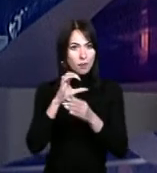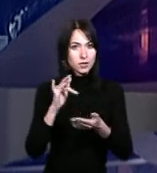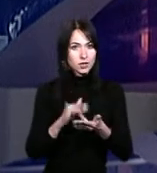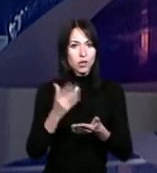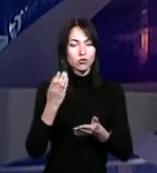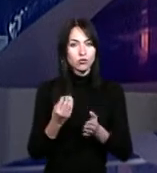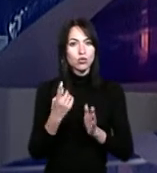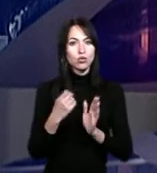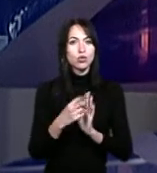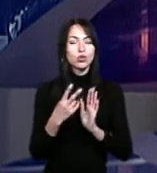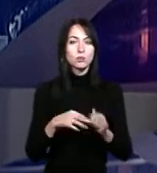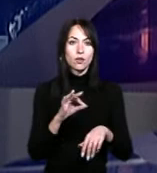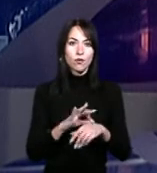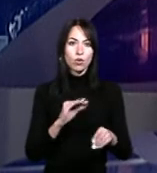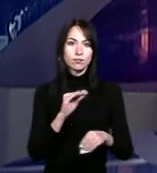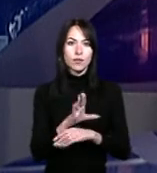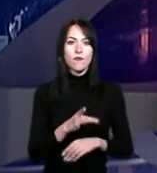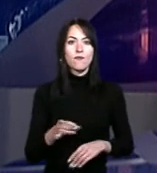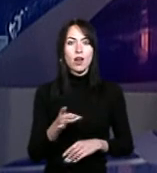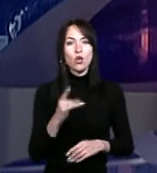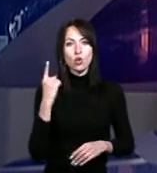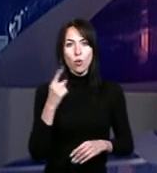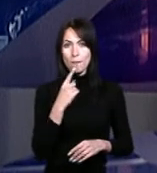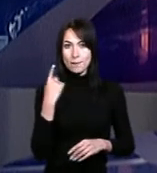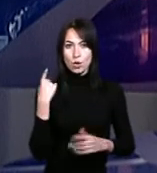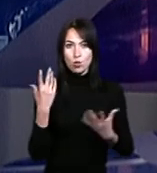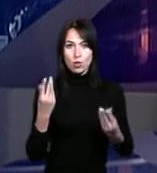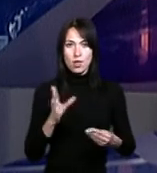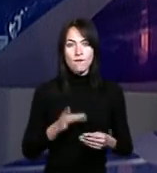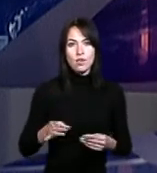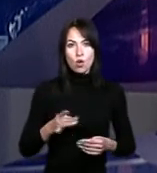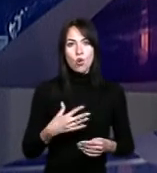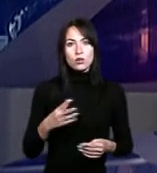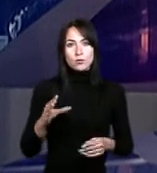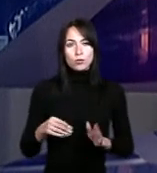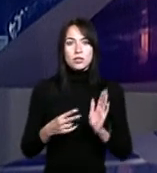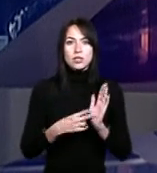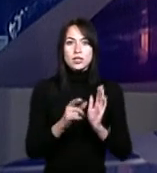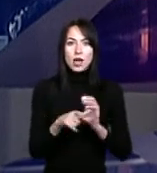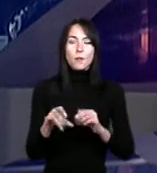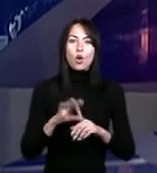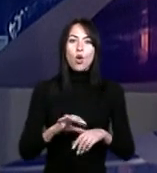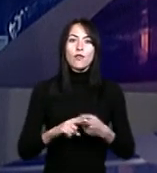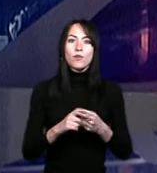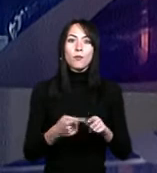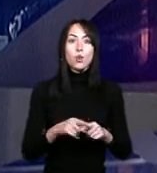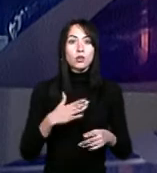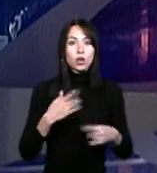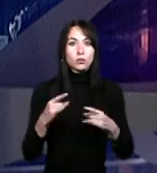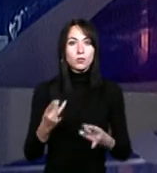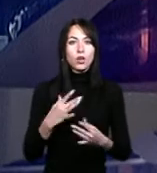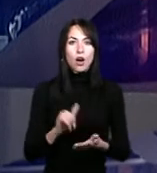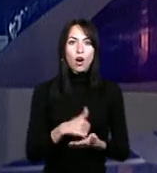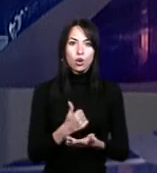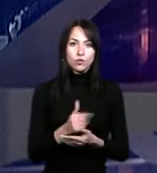Ще 117 хворих додалося у районах області. Минулого дня у регіоні померли 7 інфікованих. Про це Суспільному розповіла